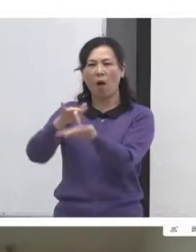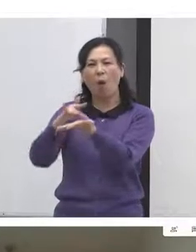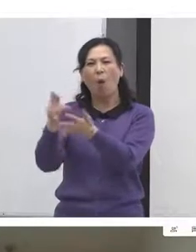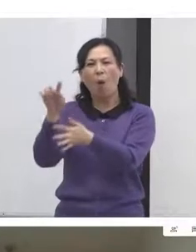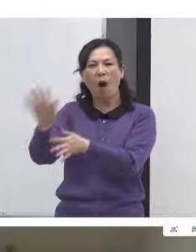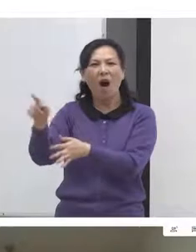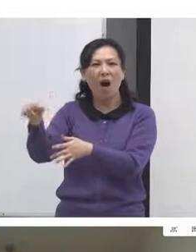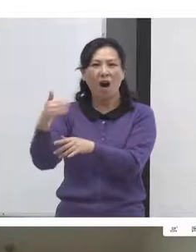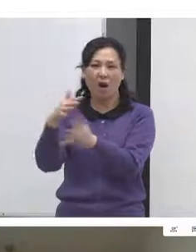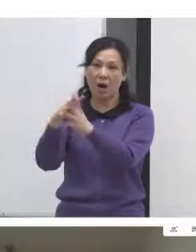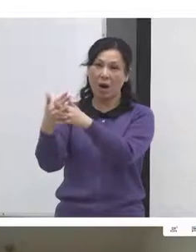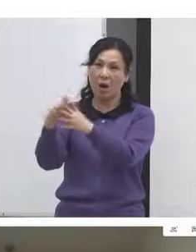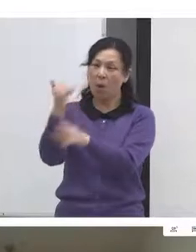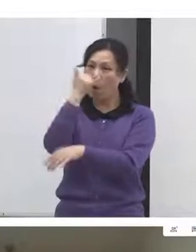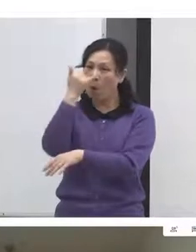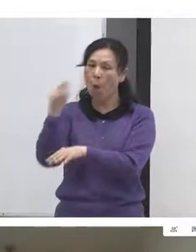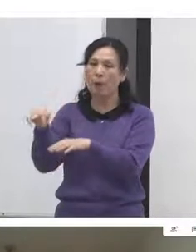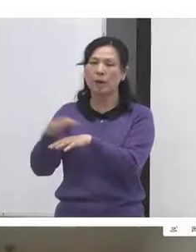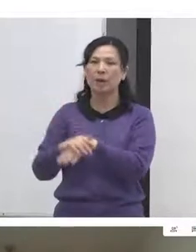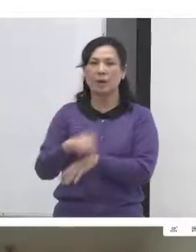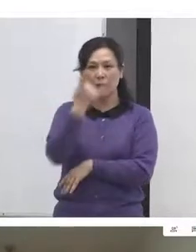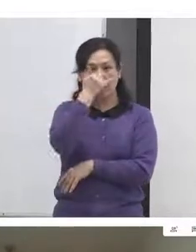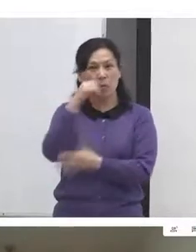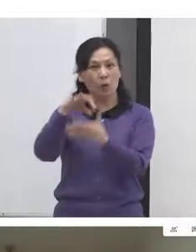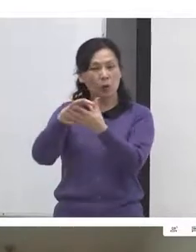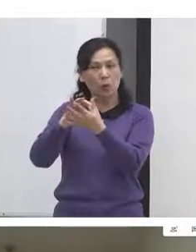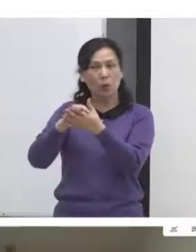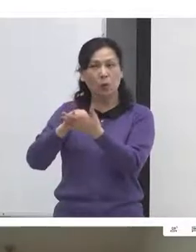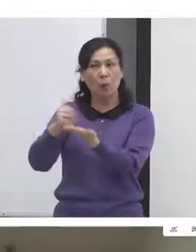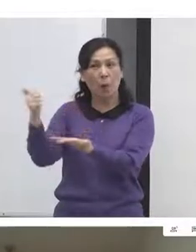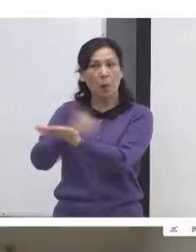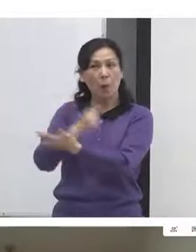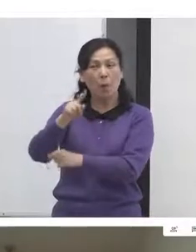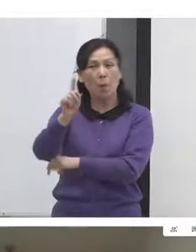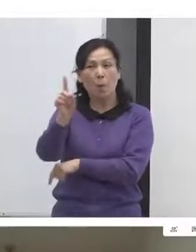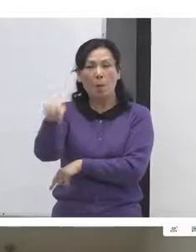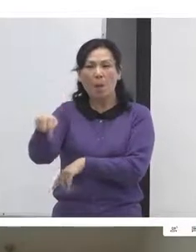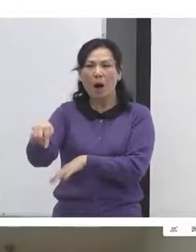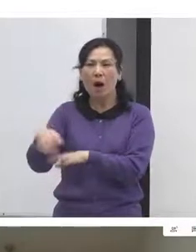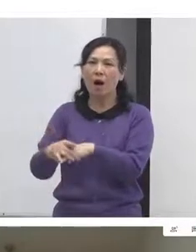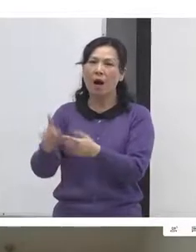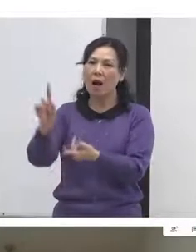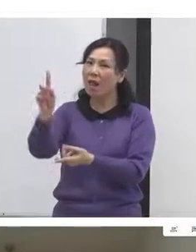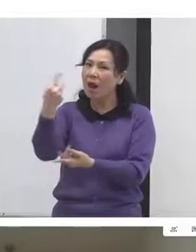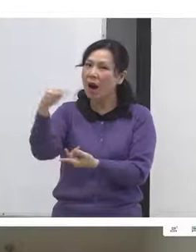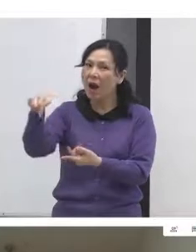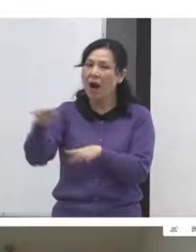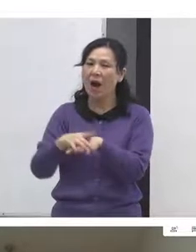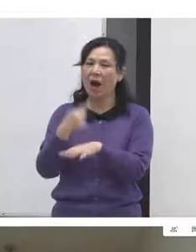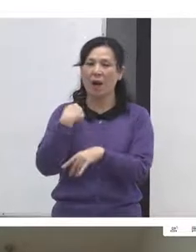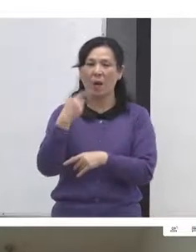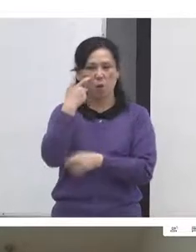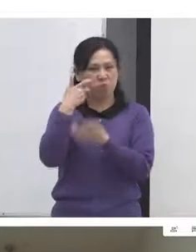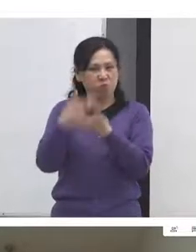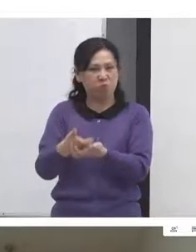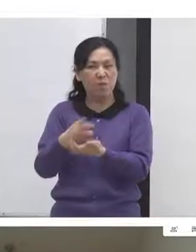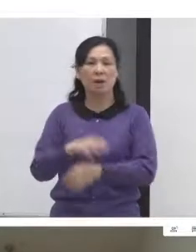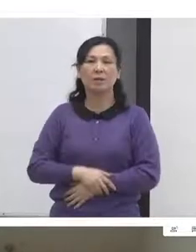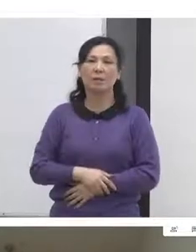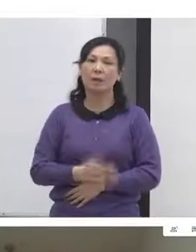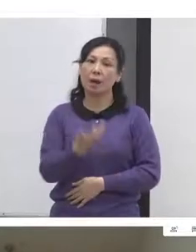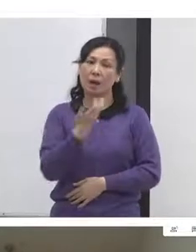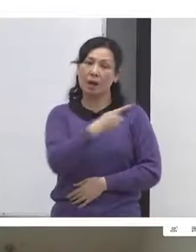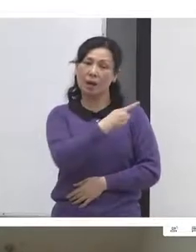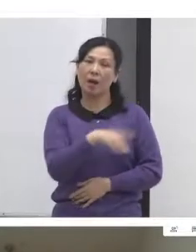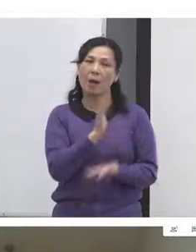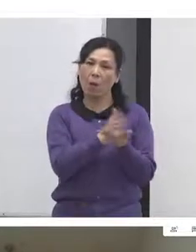其实猪肉的来源产销资料已经开始受到重视了。那这边想要询问说，因为刚才分享比较多是针对感觉农作物的